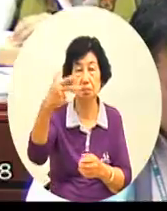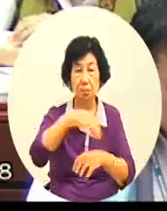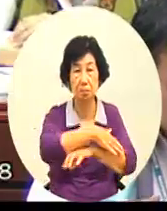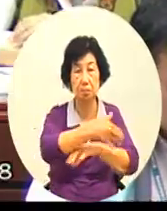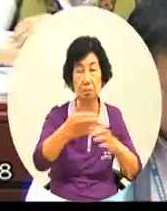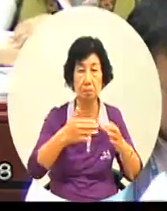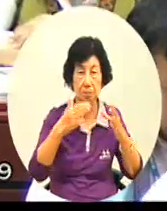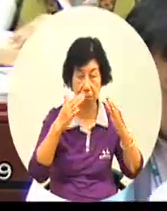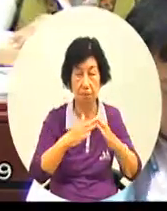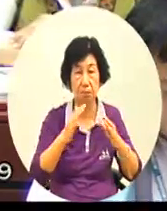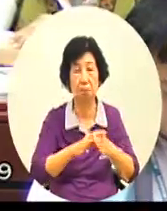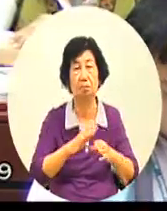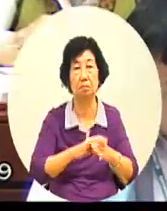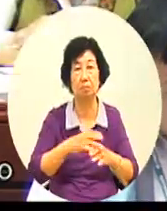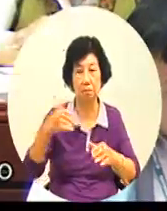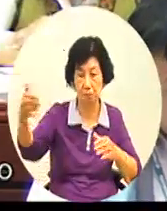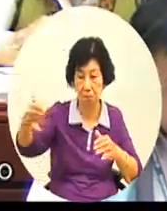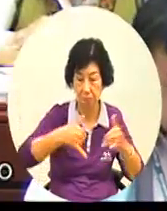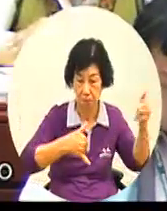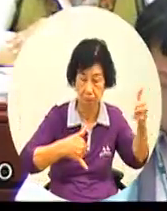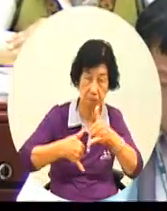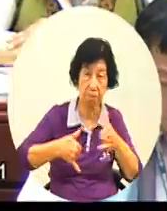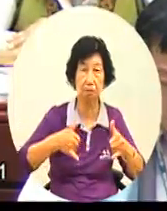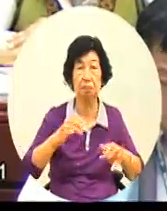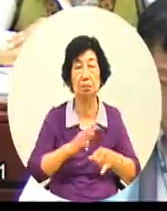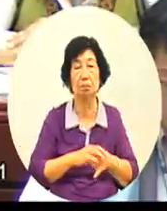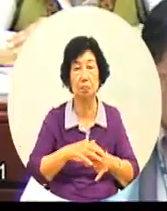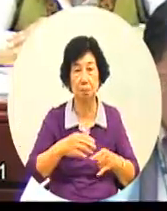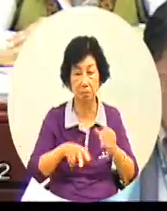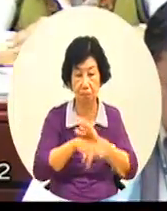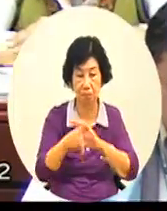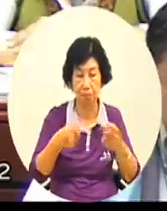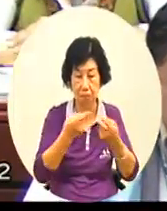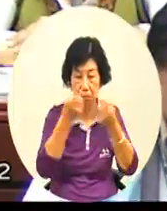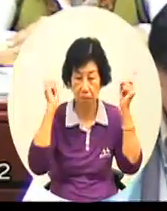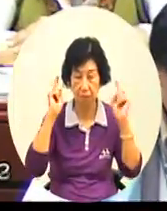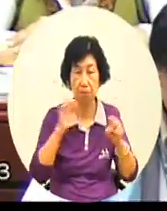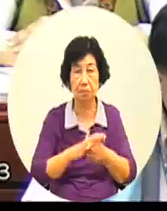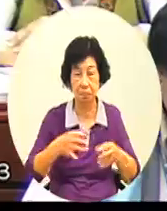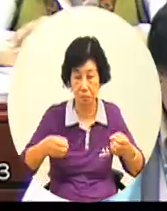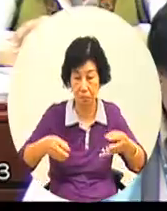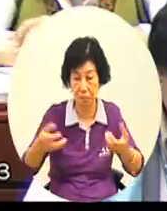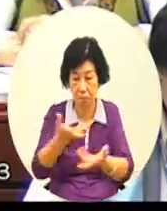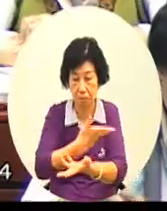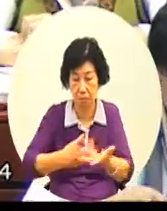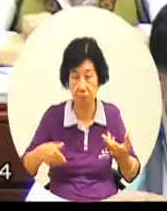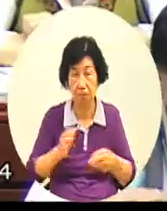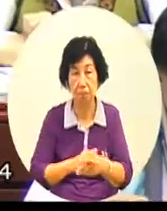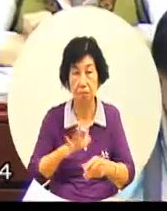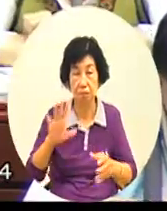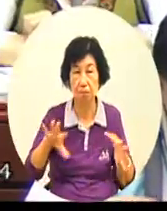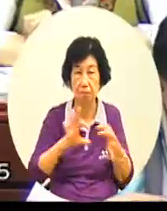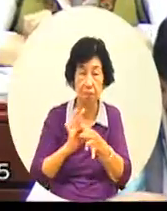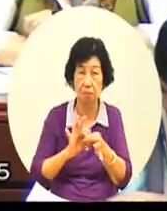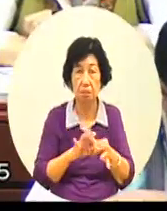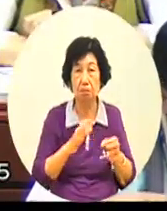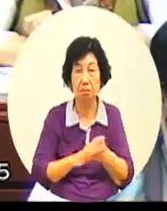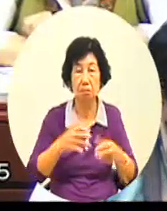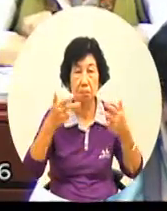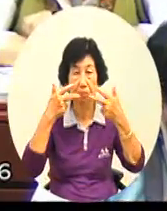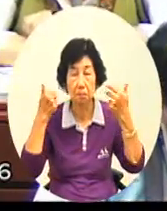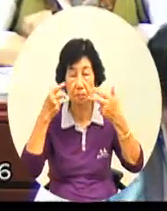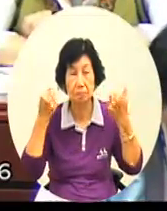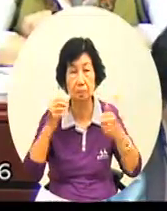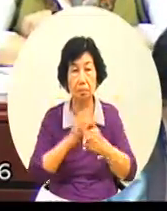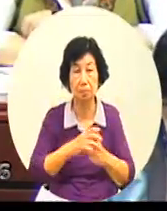学也来空大跟我们一起做讨论关于整个 原住民知识系统如何建构